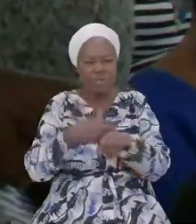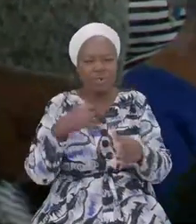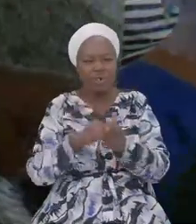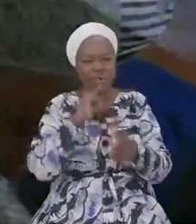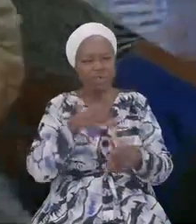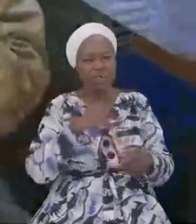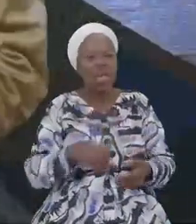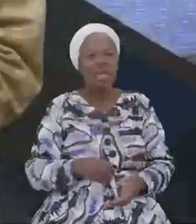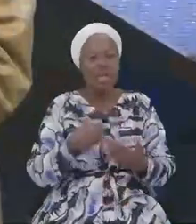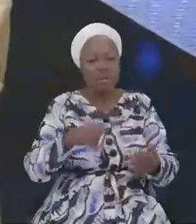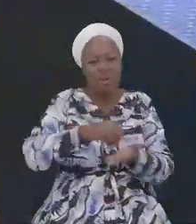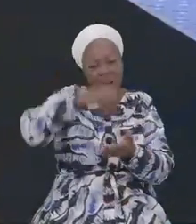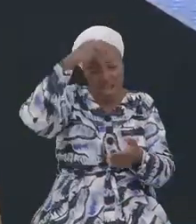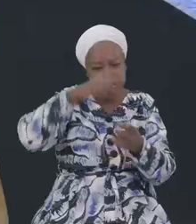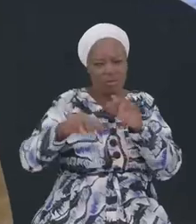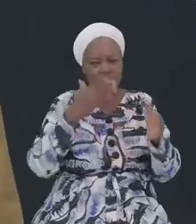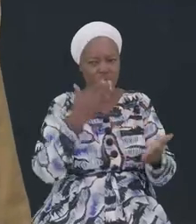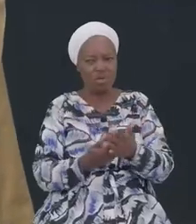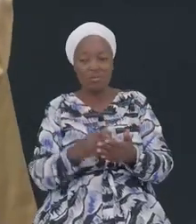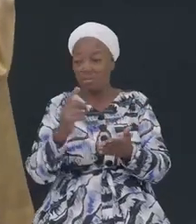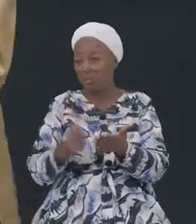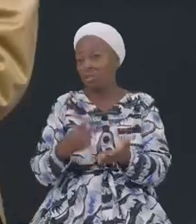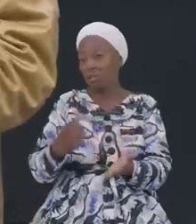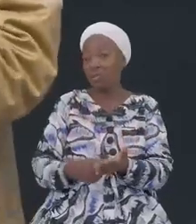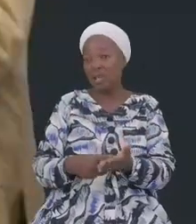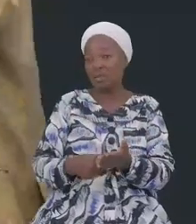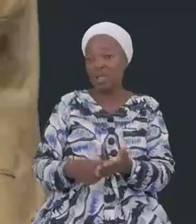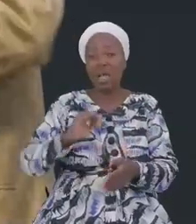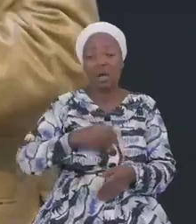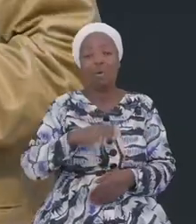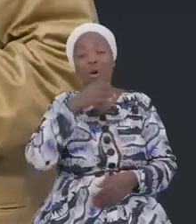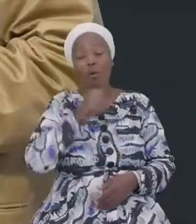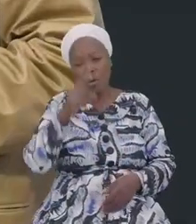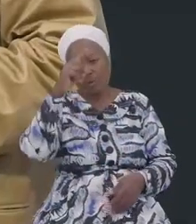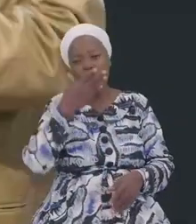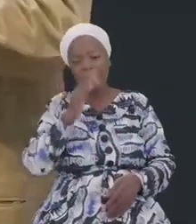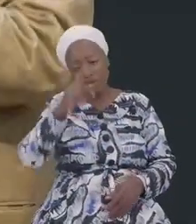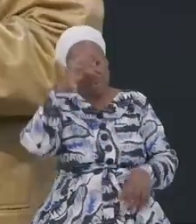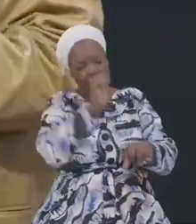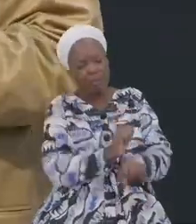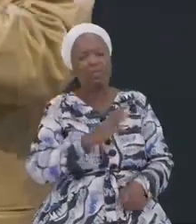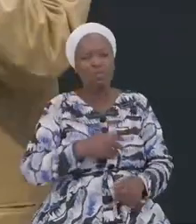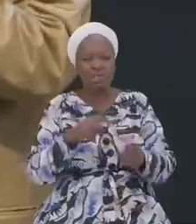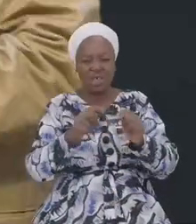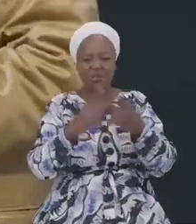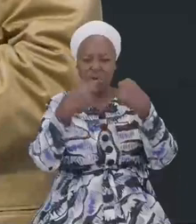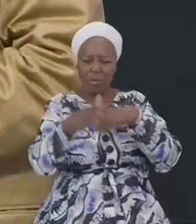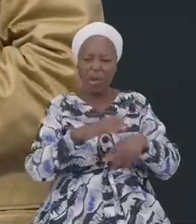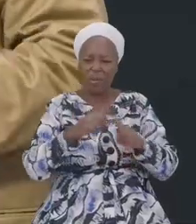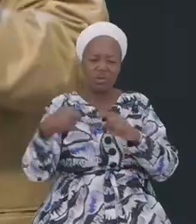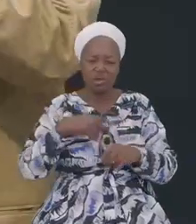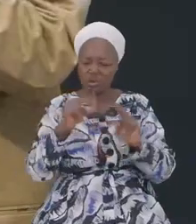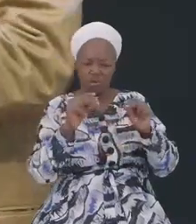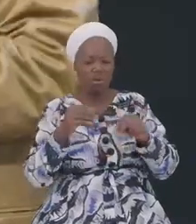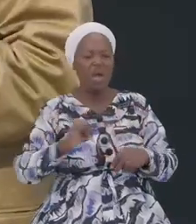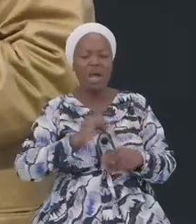bien. Parfois, nos mauvaises habitudes anciennes essaient de ressurgir, de réveiller. Nous devons apprendre. Vous devez vous